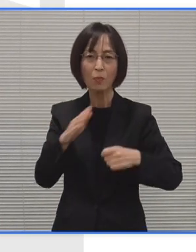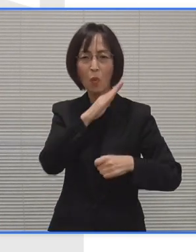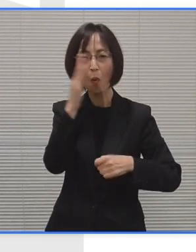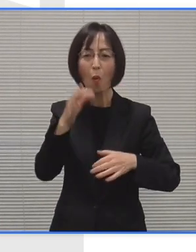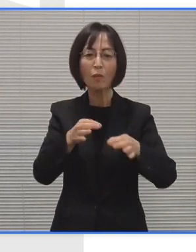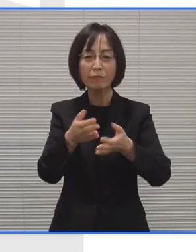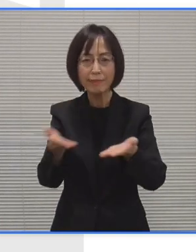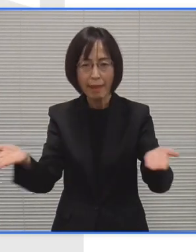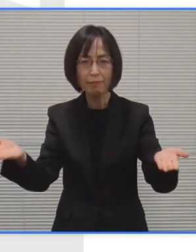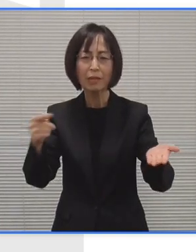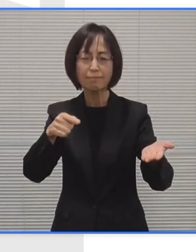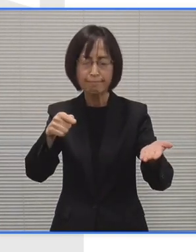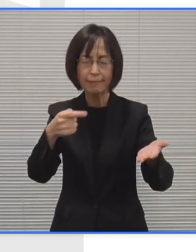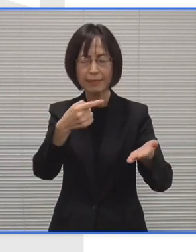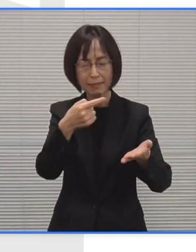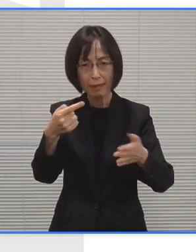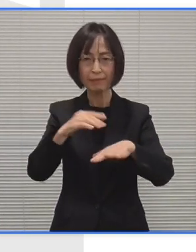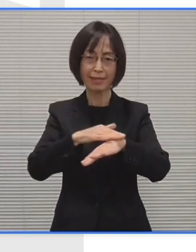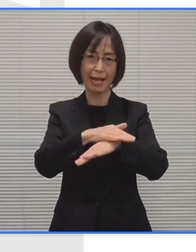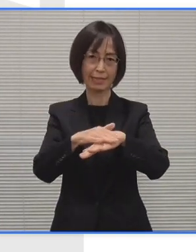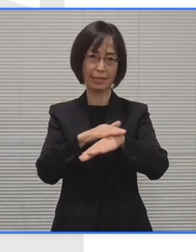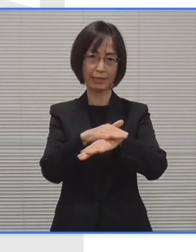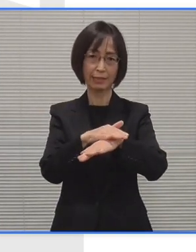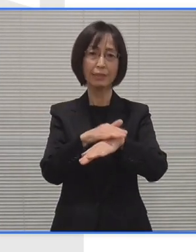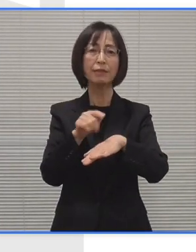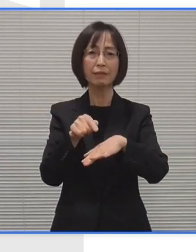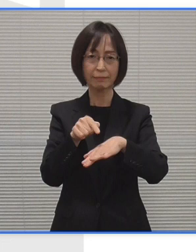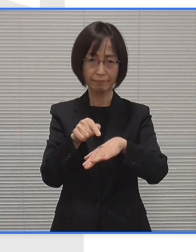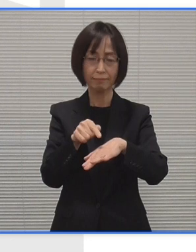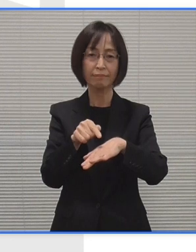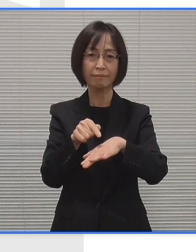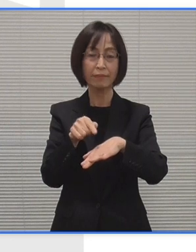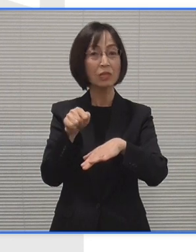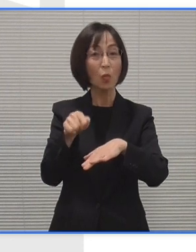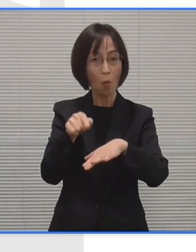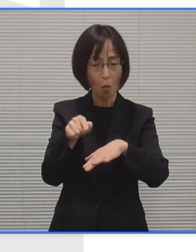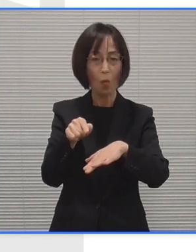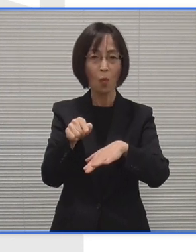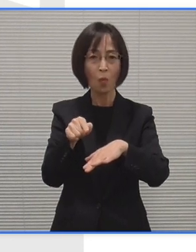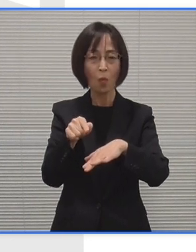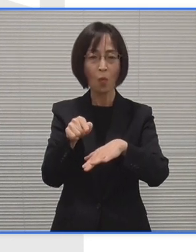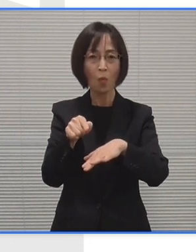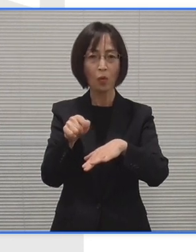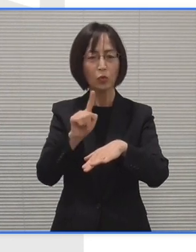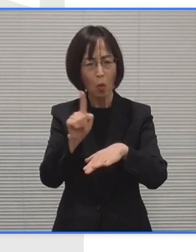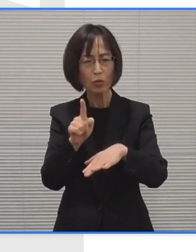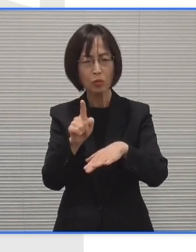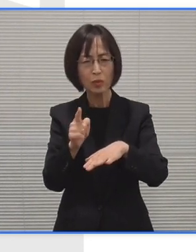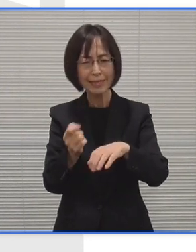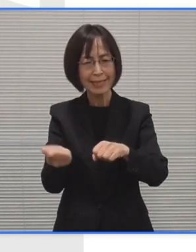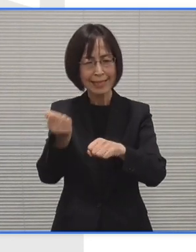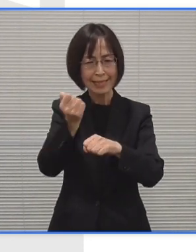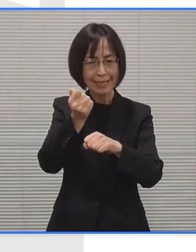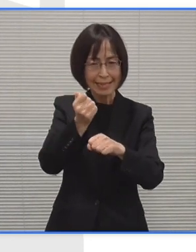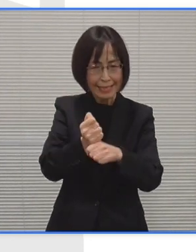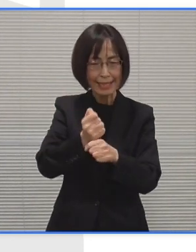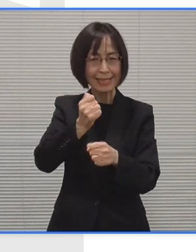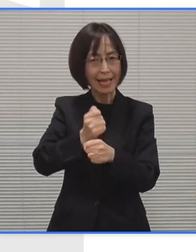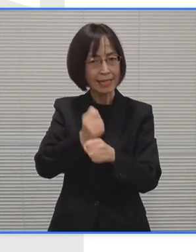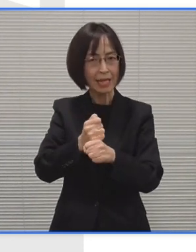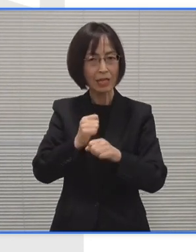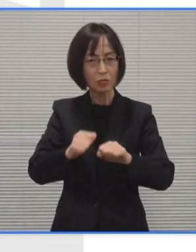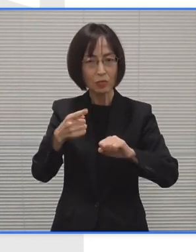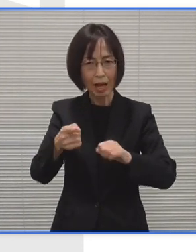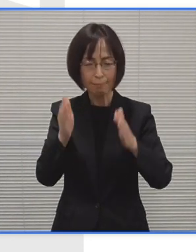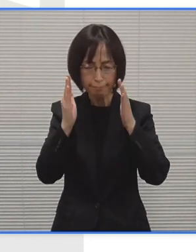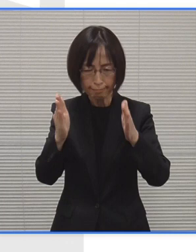り何といっても一番大事な店であるので、そこをいかにこう再生するか全力でやり